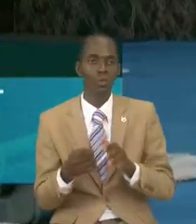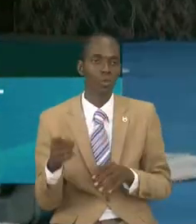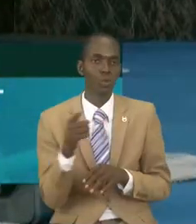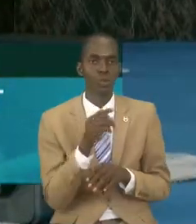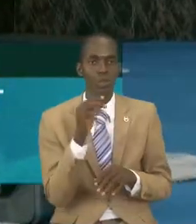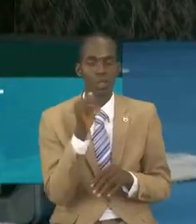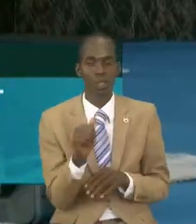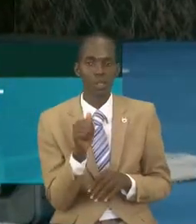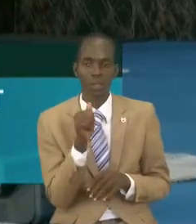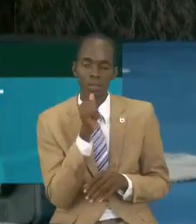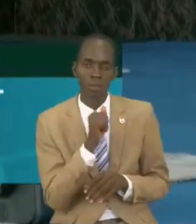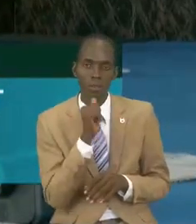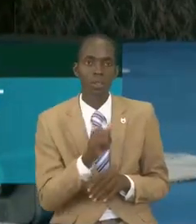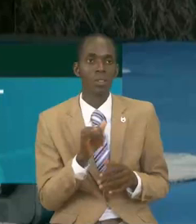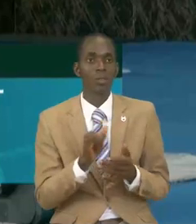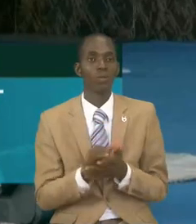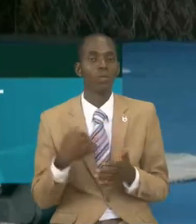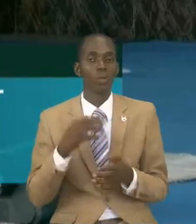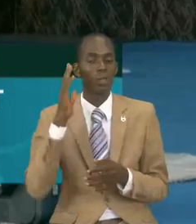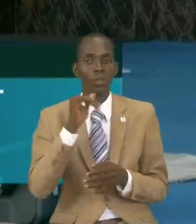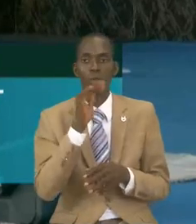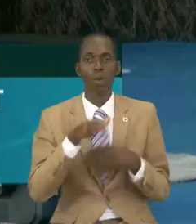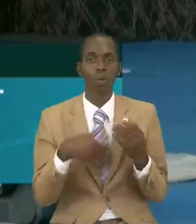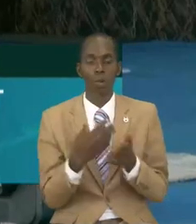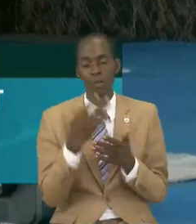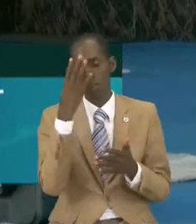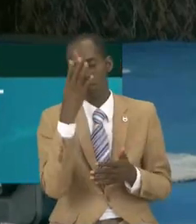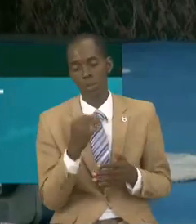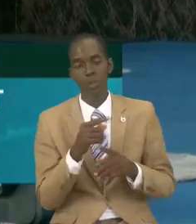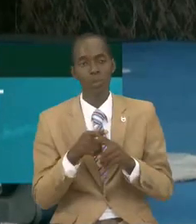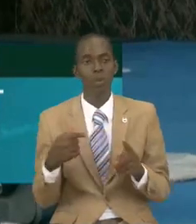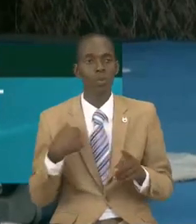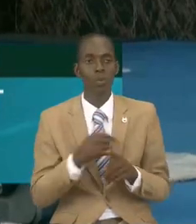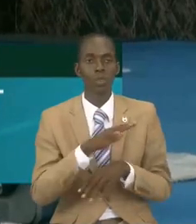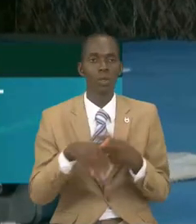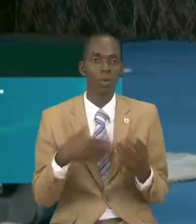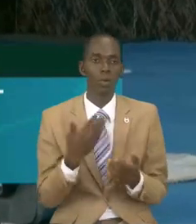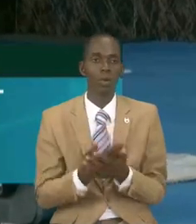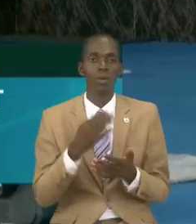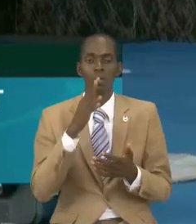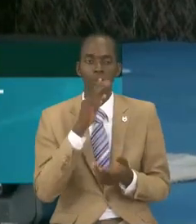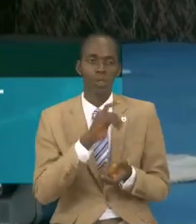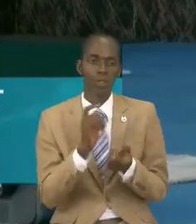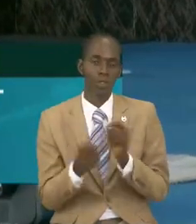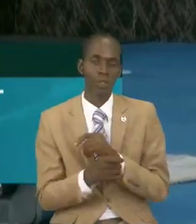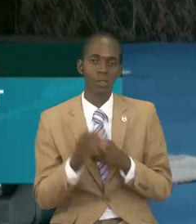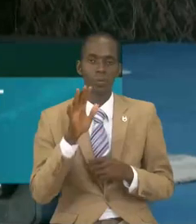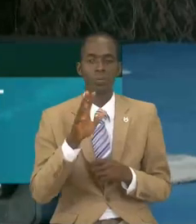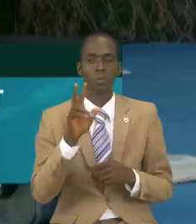Voici, je vous dis un mystère. Nous ne mourrons pas tous, mais tous nous serons changés.